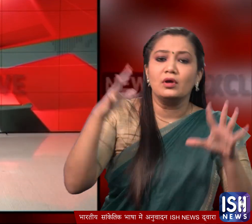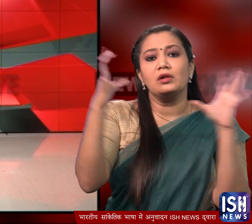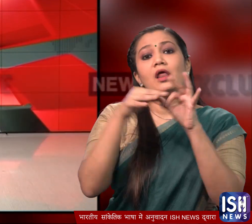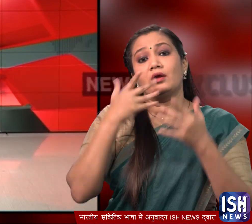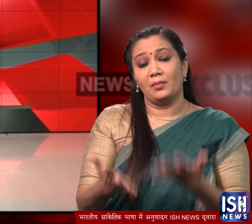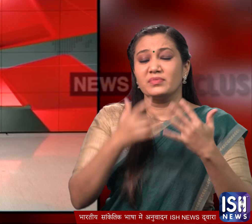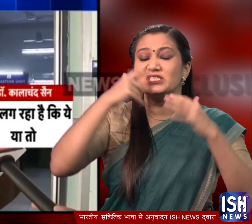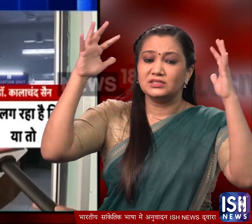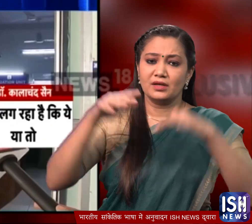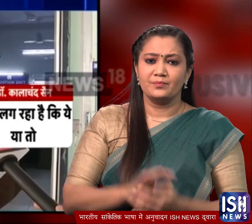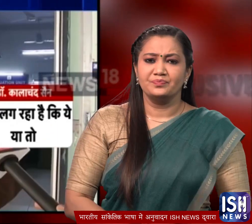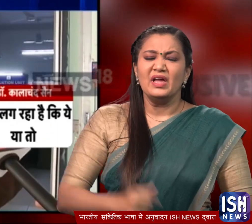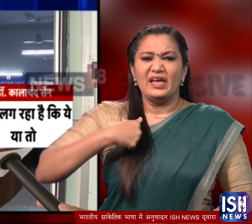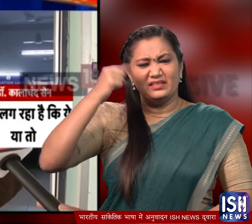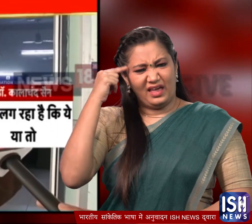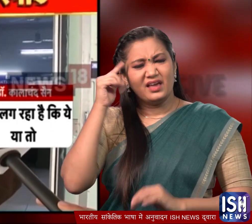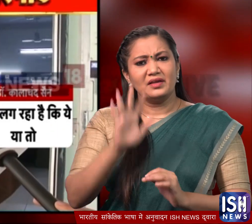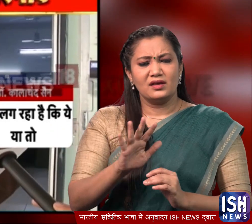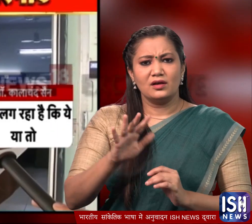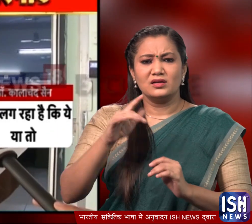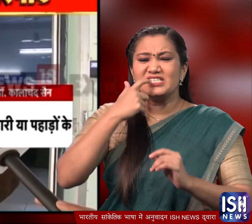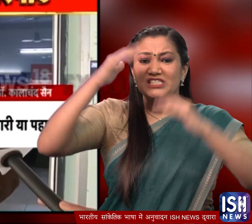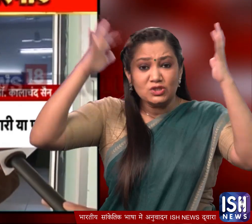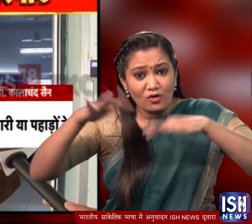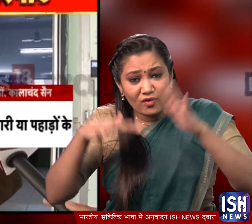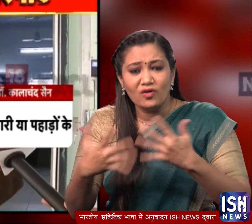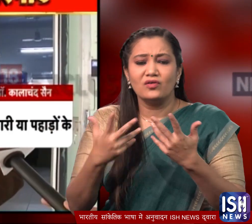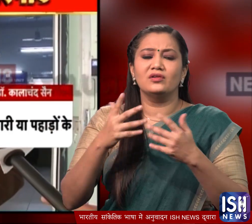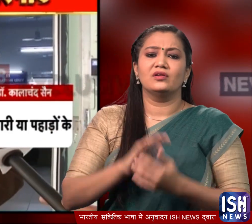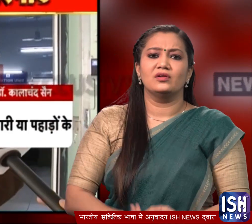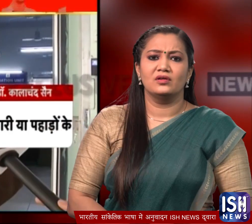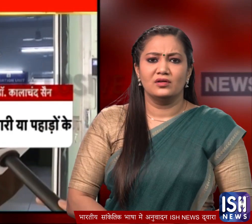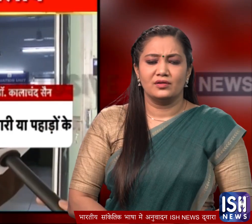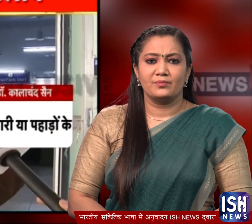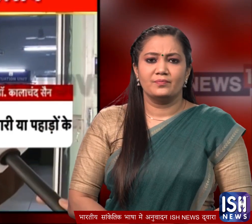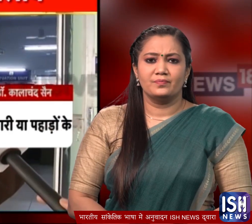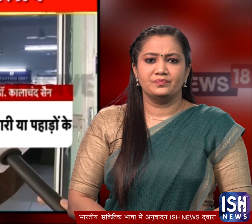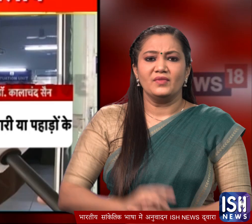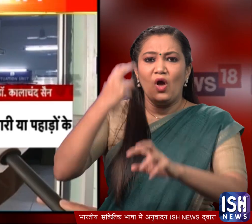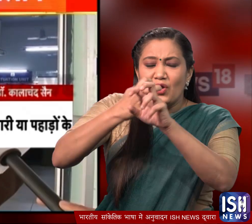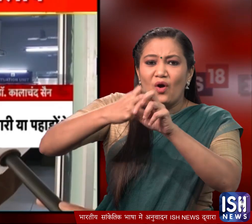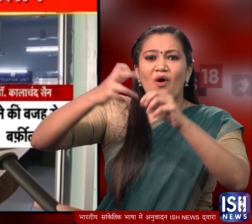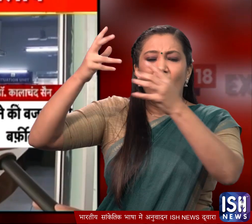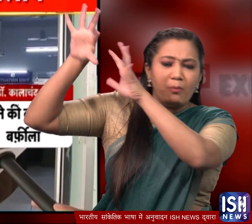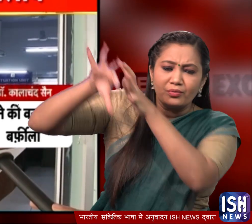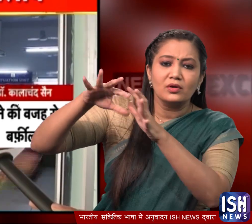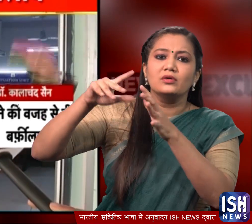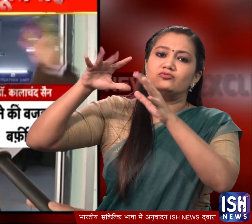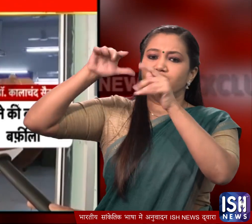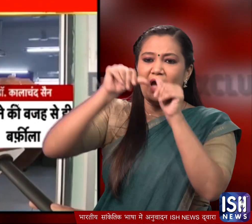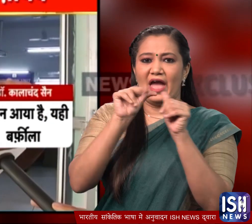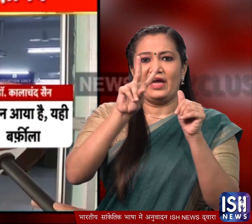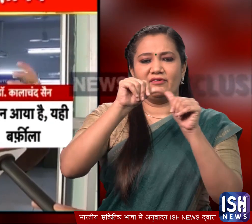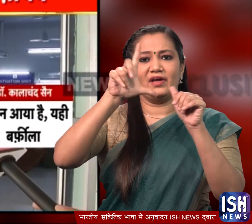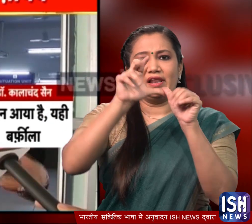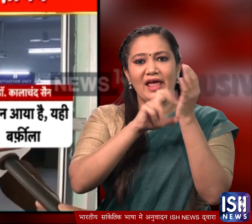सकती है। यही लग रहा है जो आइदर स्नोफॉल और जो आपकी रॉकफॉल वो एवलेंच